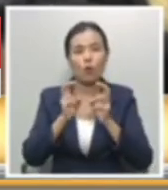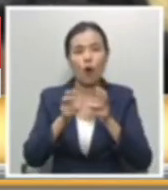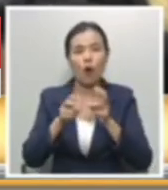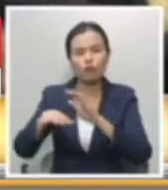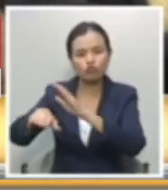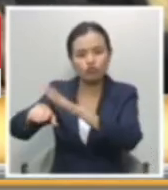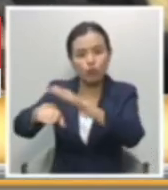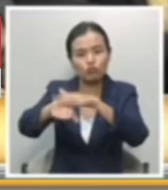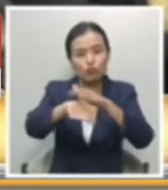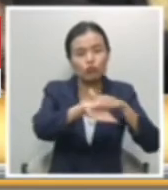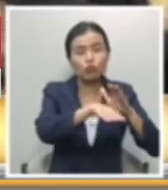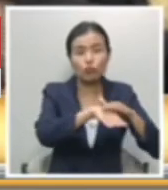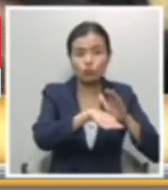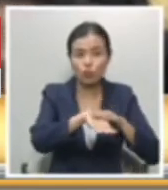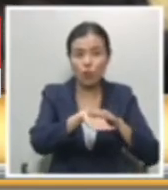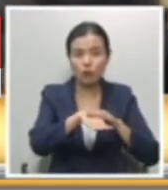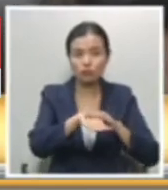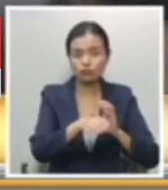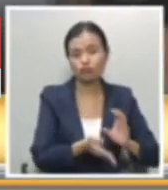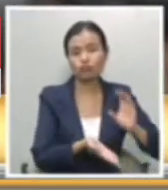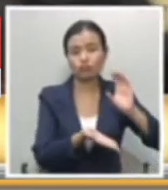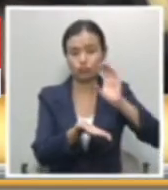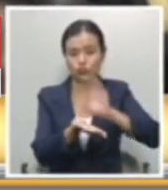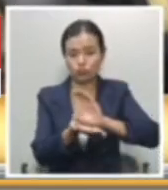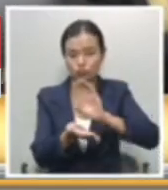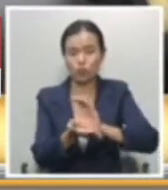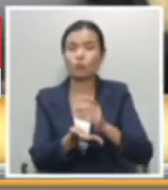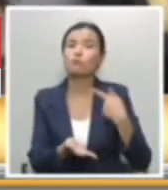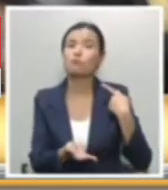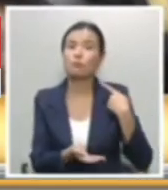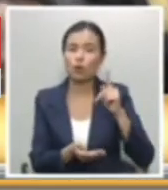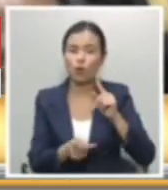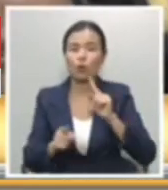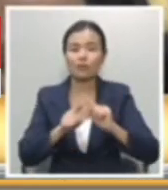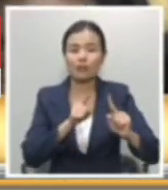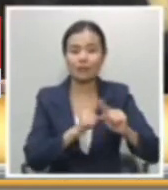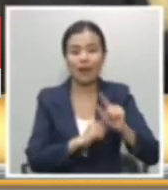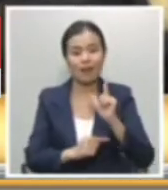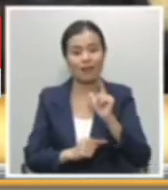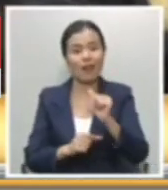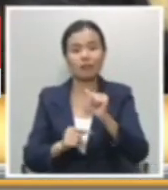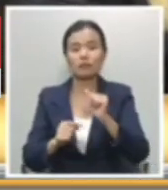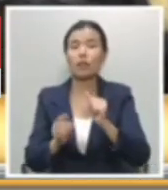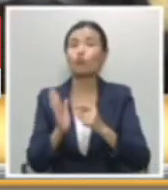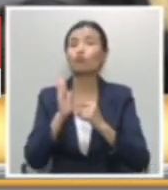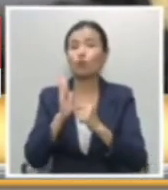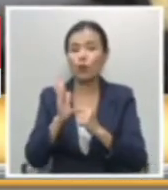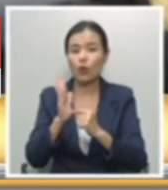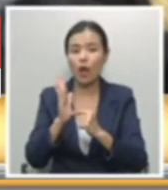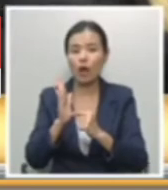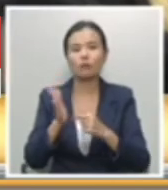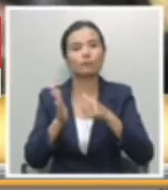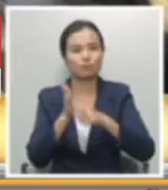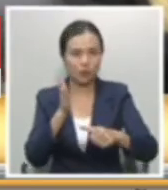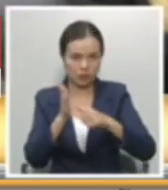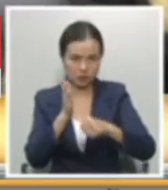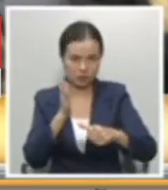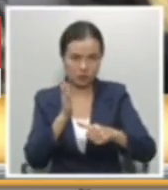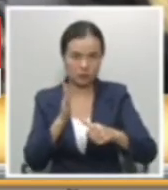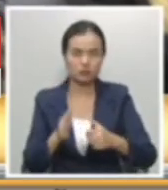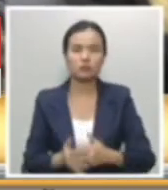นให้ผู้มาลงทุนเนี่ยได้รับประโยชน์ในเรื่องต่างๆหลายเรื่องเป็นต้นว่าเรื่องภาษีเป็นต้นนะ